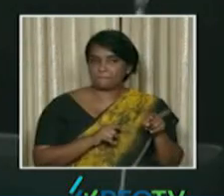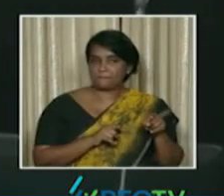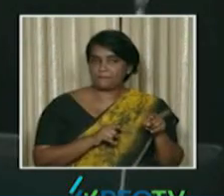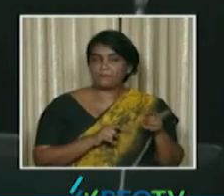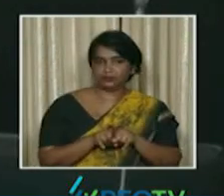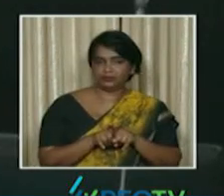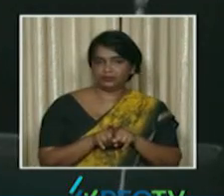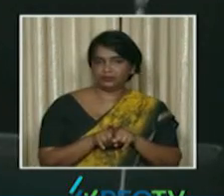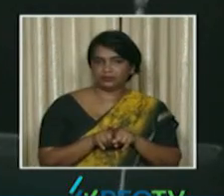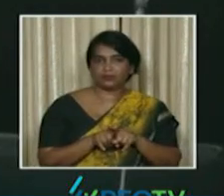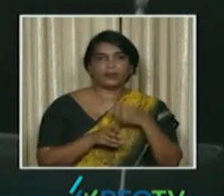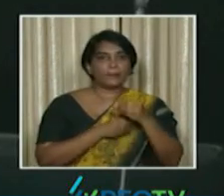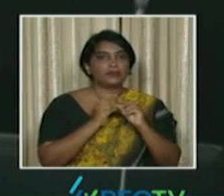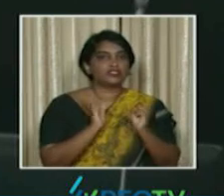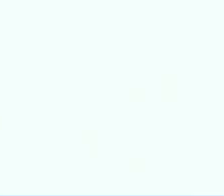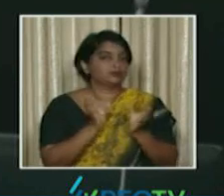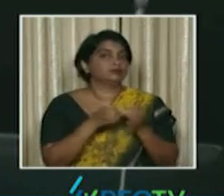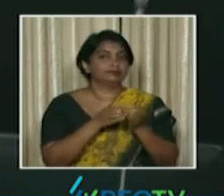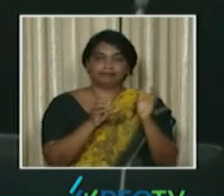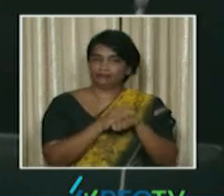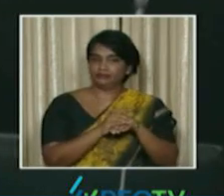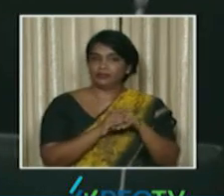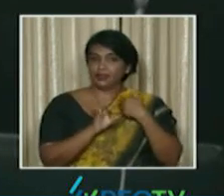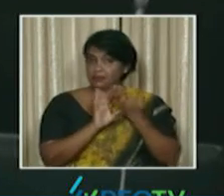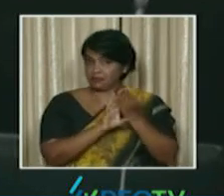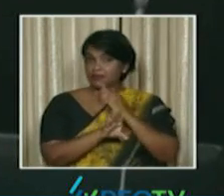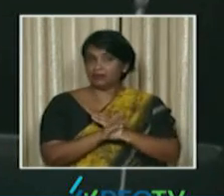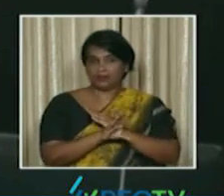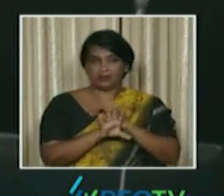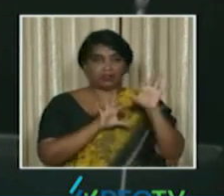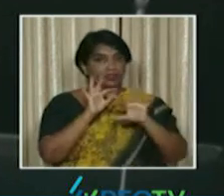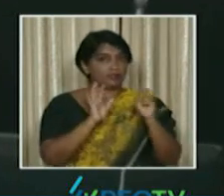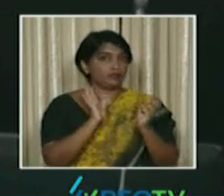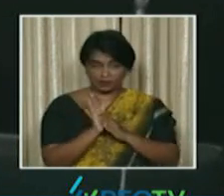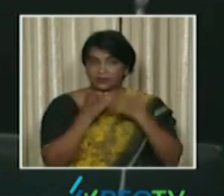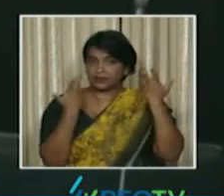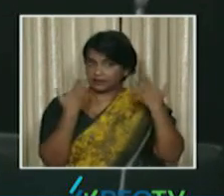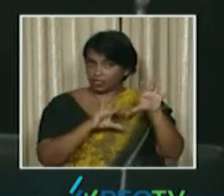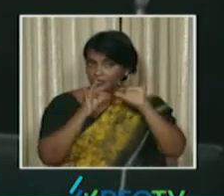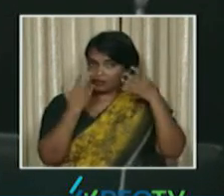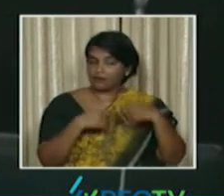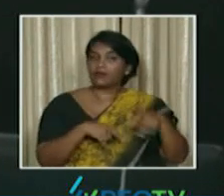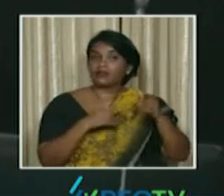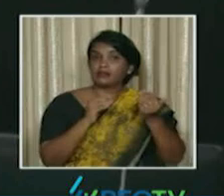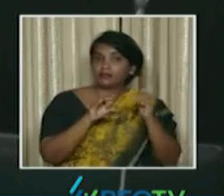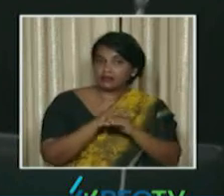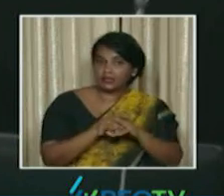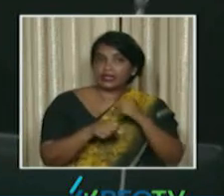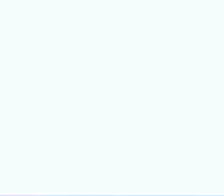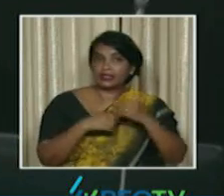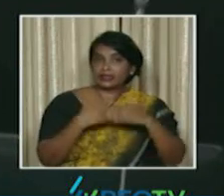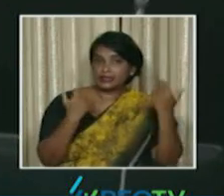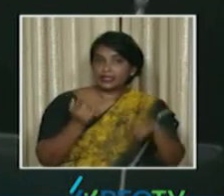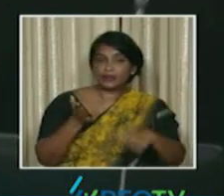මම දන්න තරමින් බිස්නස් කමිටිය එක නියෝජනය වෙන්නේ ඒ මුලින්ම තේරීම් කාර්යක සභාව පත් කළා ඊට පස්සේ ඒ නියෝජනය වෙච්ච ගැසට් නිවේදනයේ